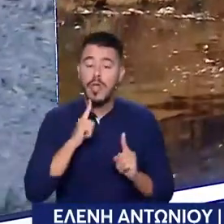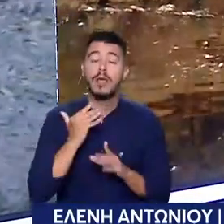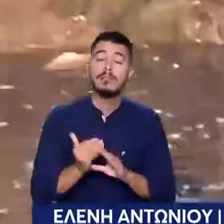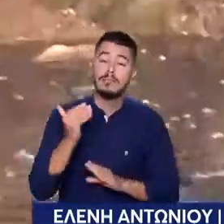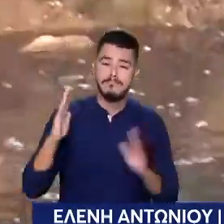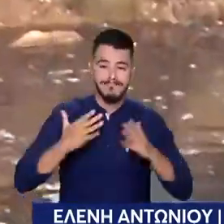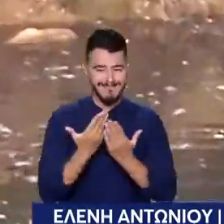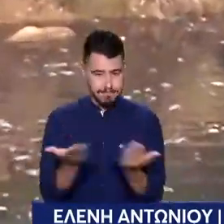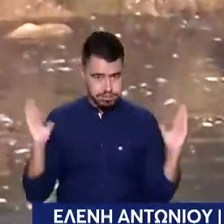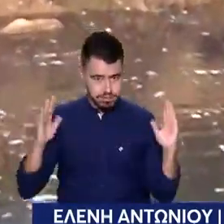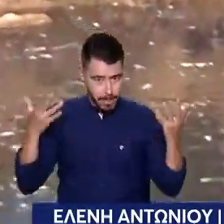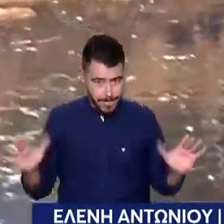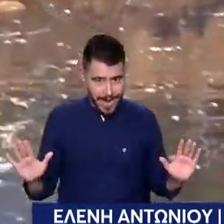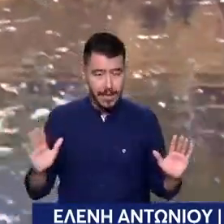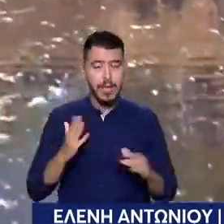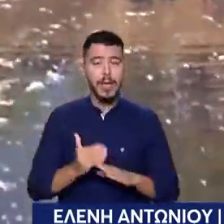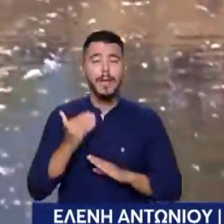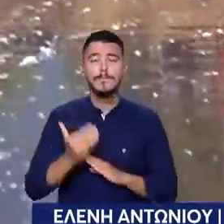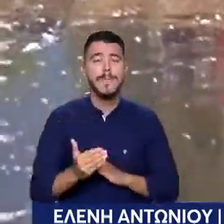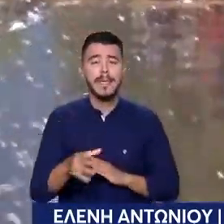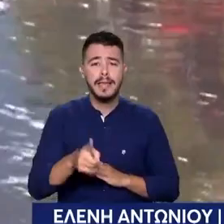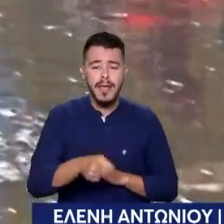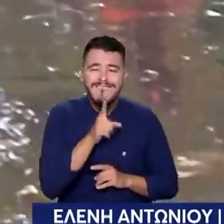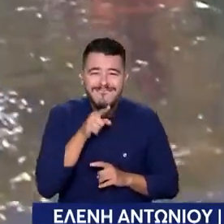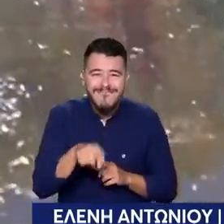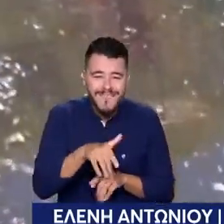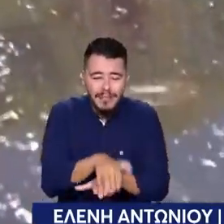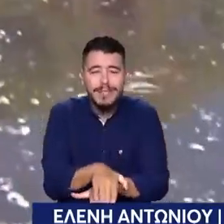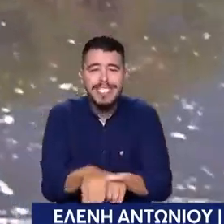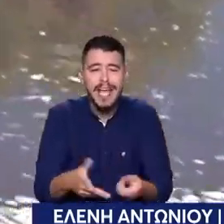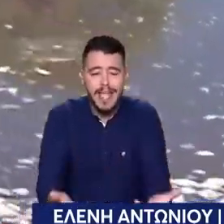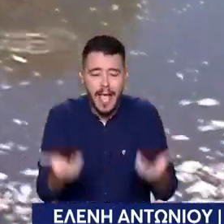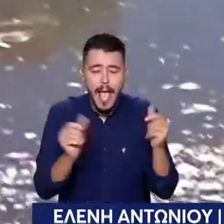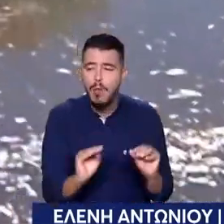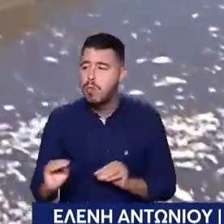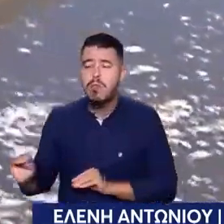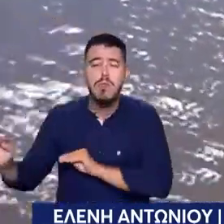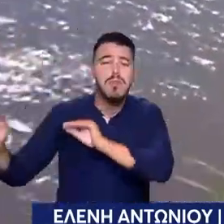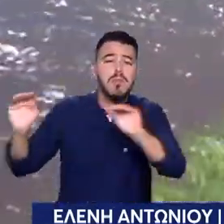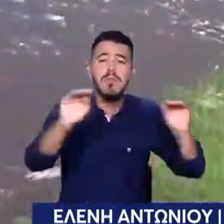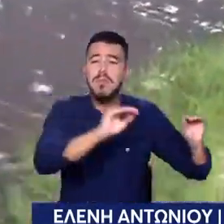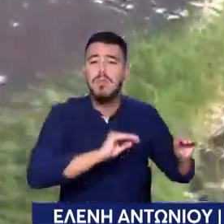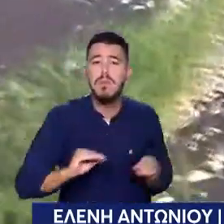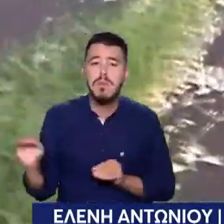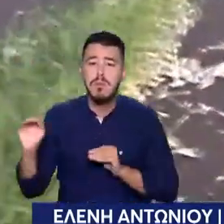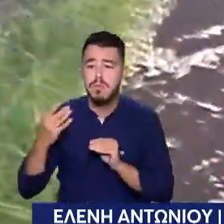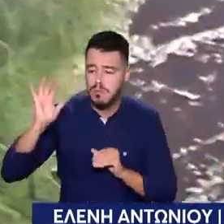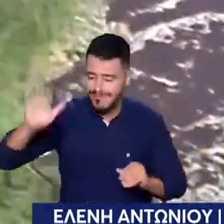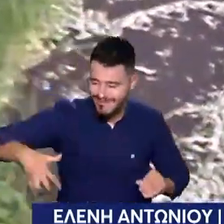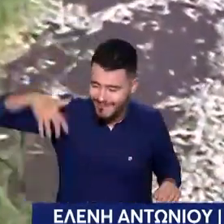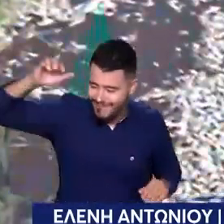που ακούμε και οι καταγγελίες ότι τα ψάρια θάβονται, όλη αυτή η εικόνα, η διαχείριση δηλαδή του προβλήματος, είναι το ίδιο